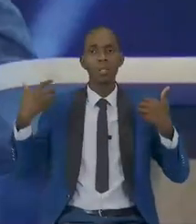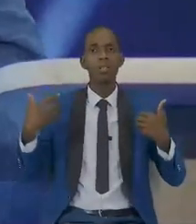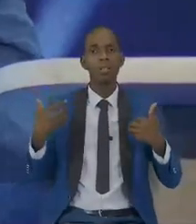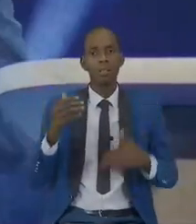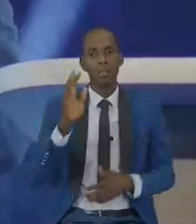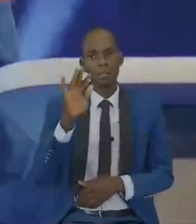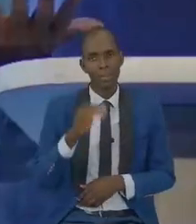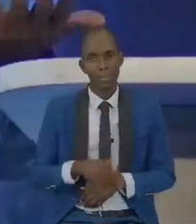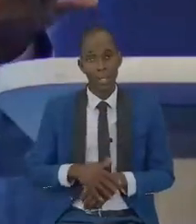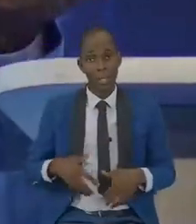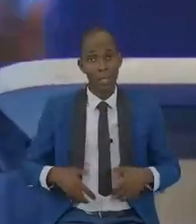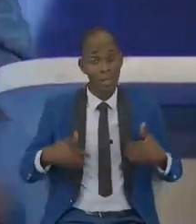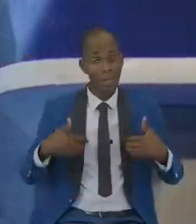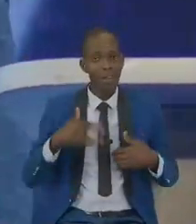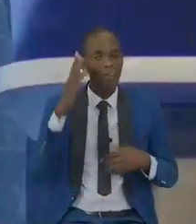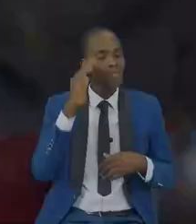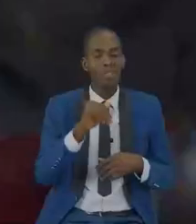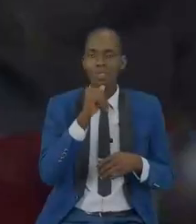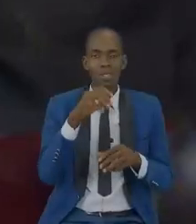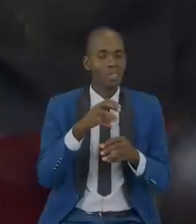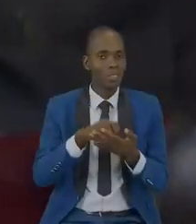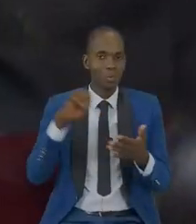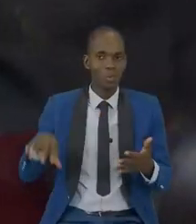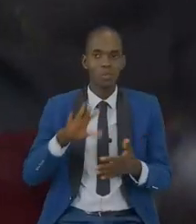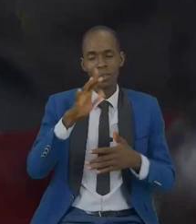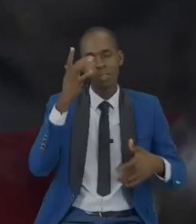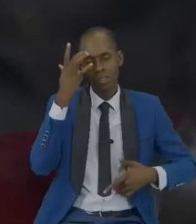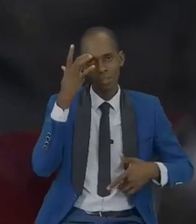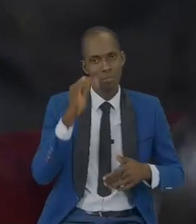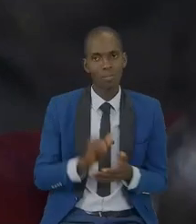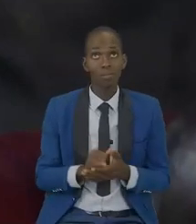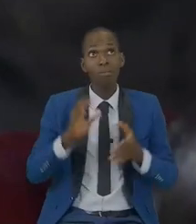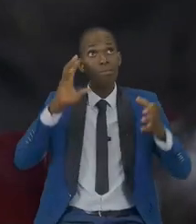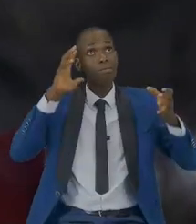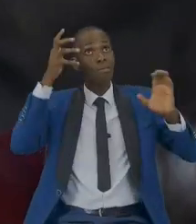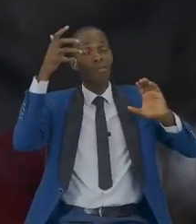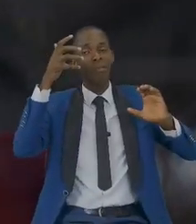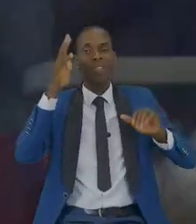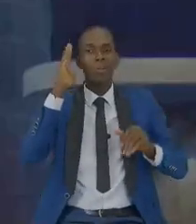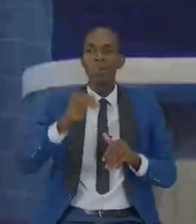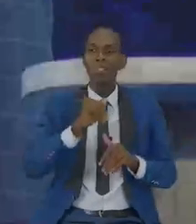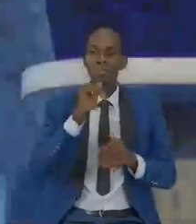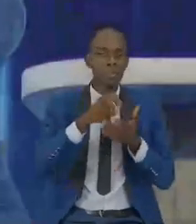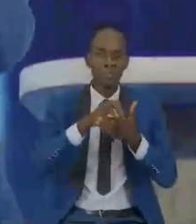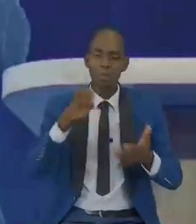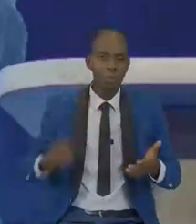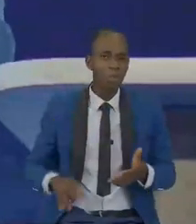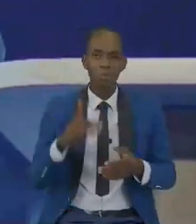s'en retournait et partait avec fureur. Mon ami, la fureur ne va pas ôter ta